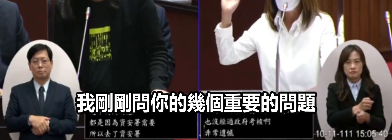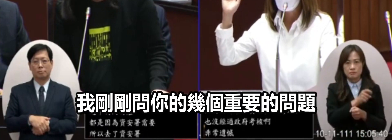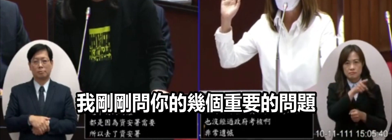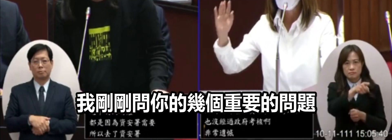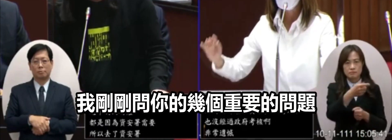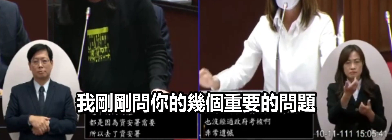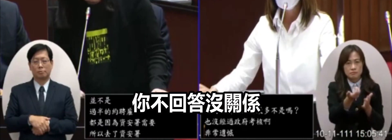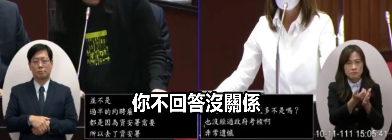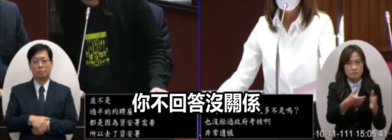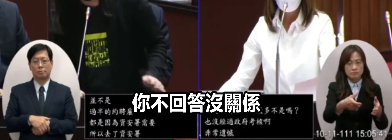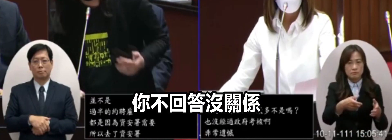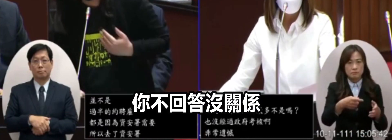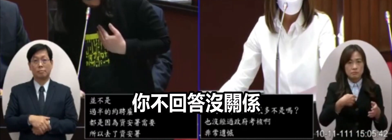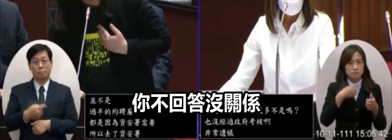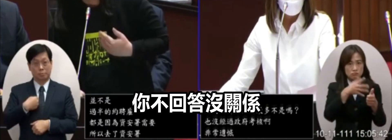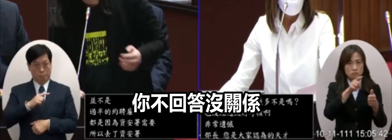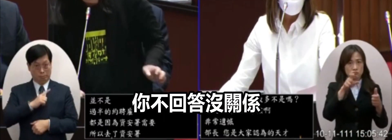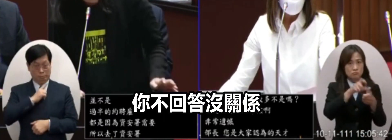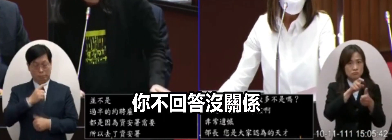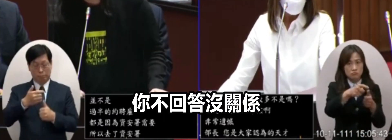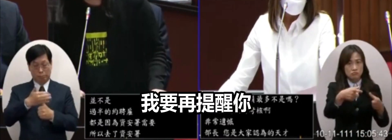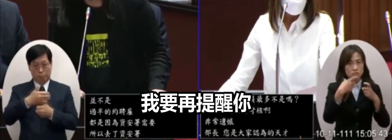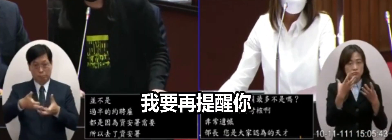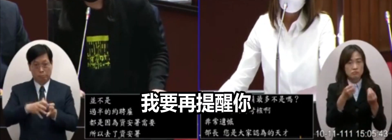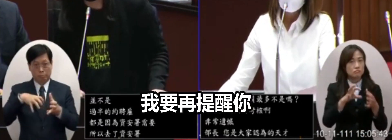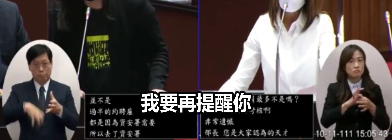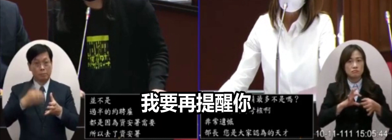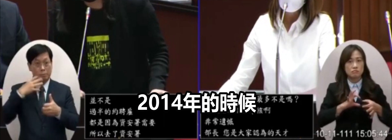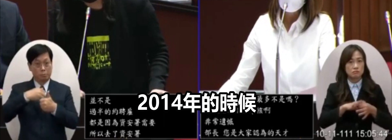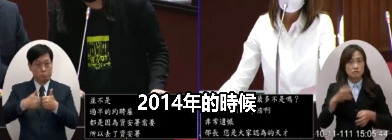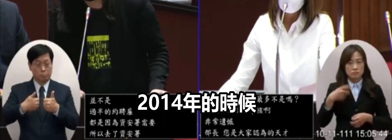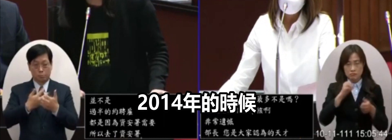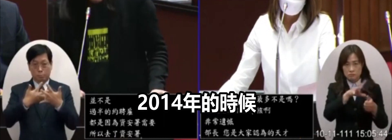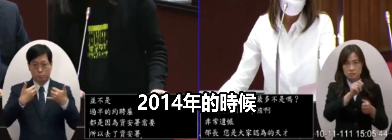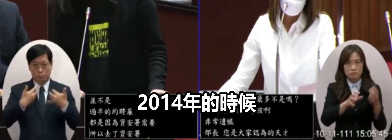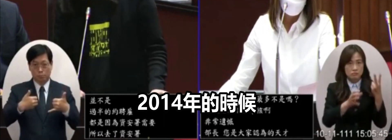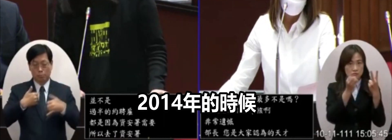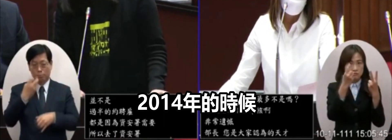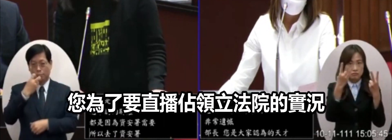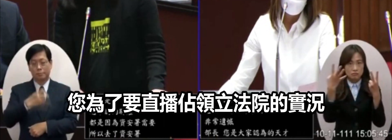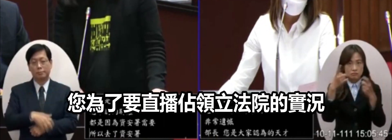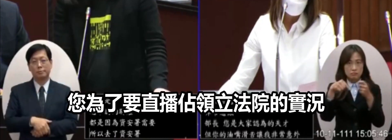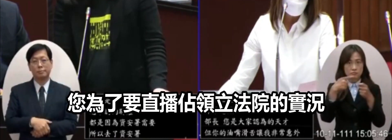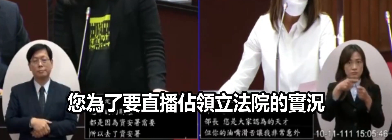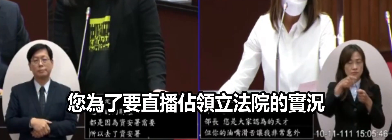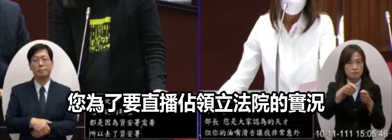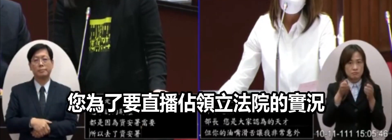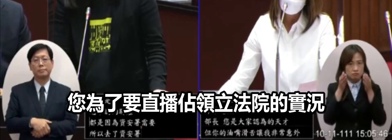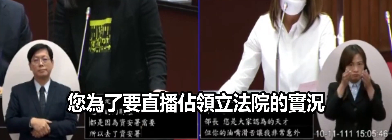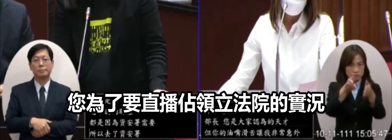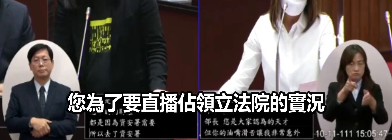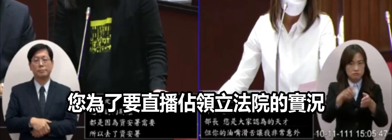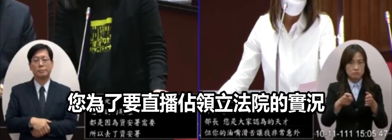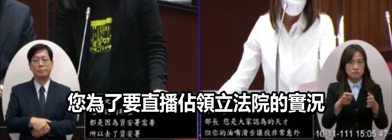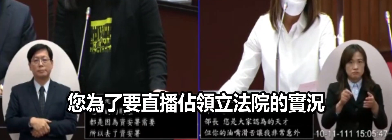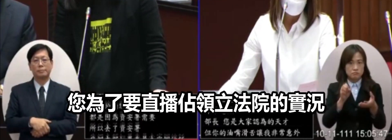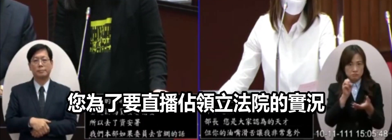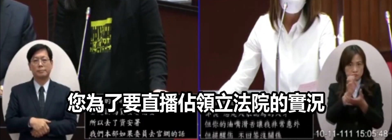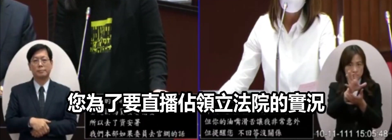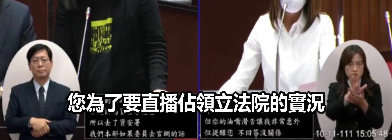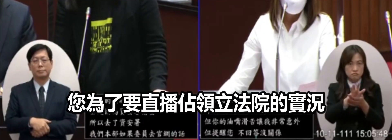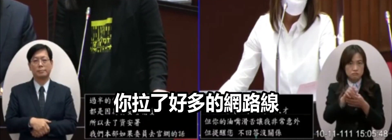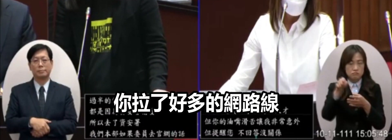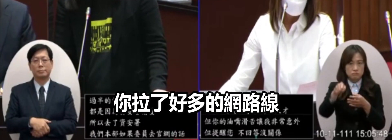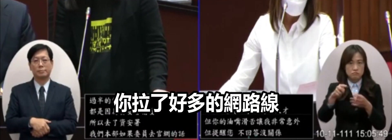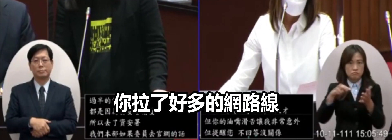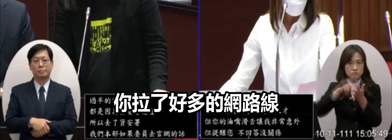问你的几个重要的问题， 我们本部 你不回答没关系。 我们本部如果委员去官网的话， 我要再提醒你，2014年的时候，您为了要直播占领立法院的实